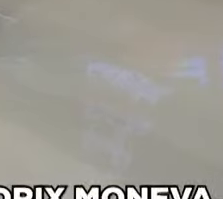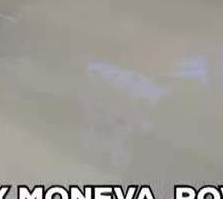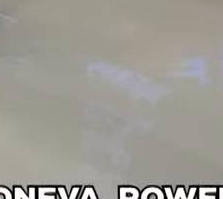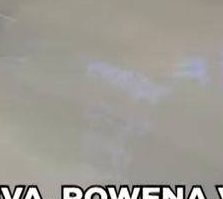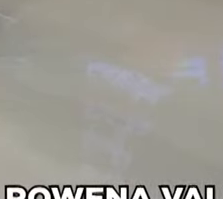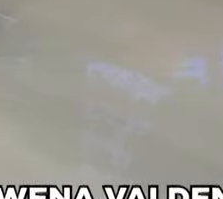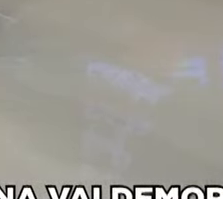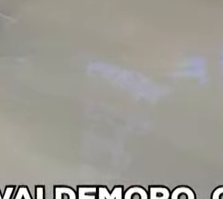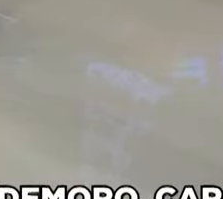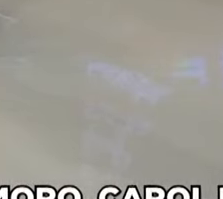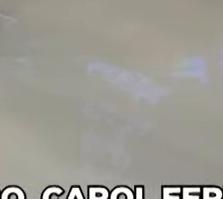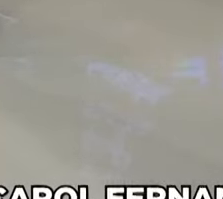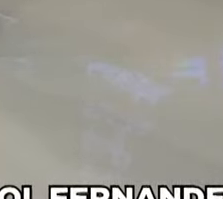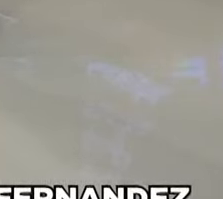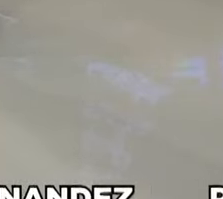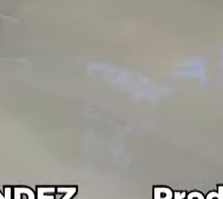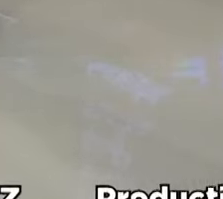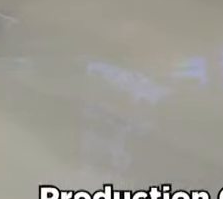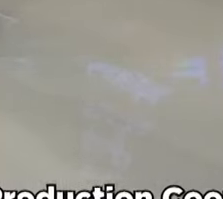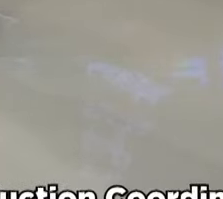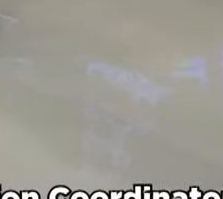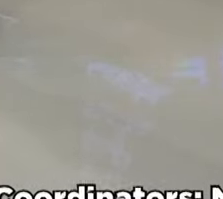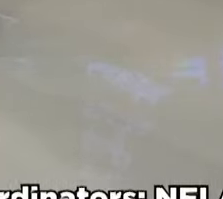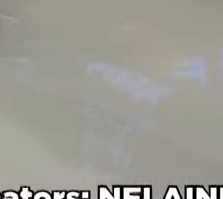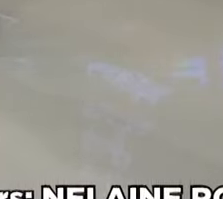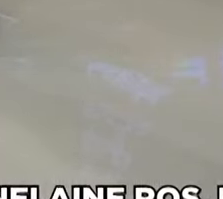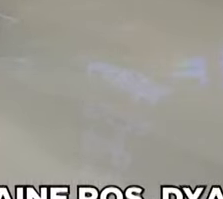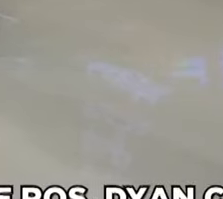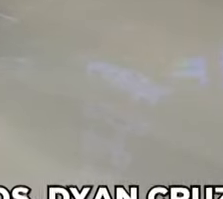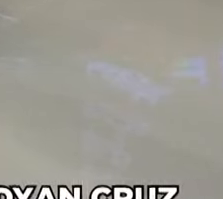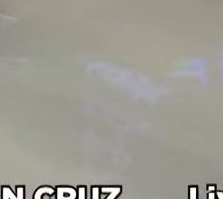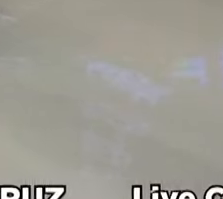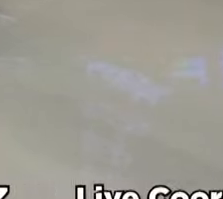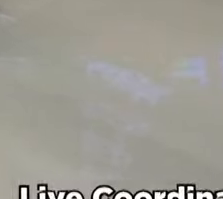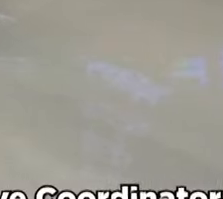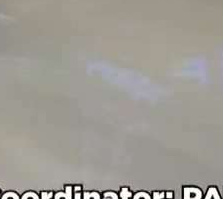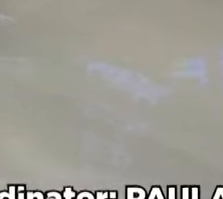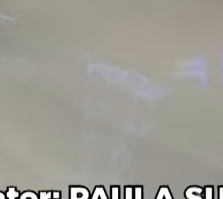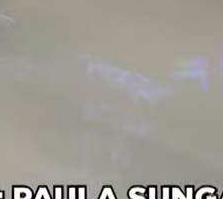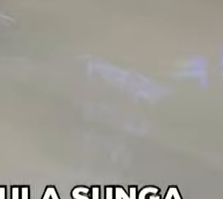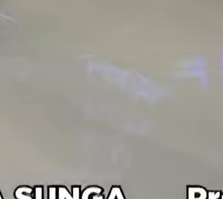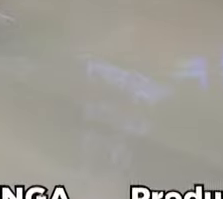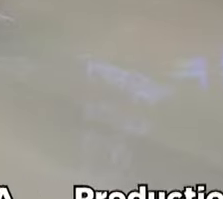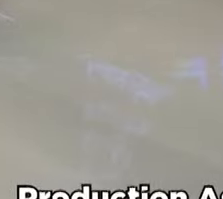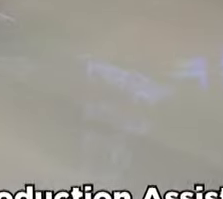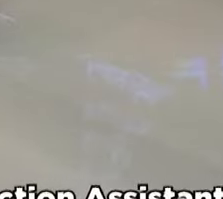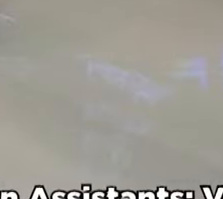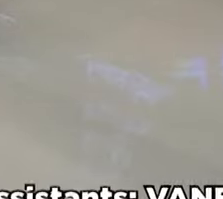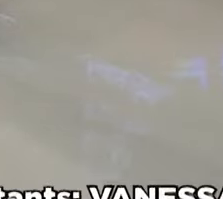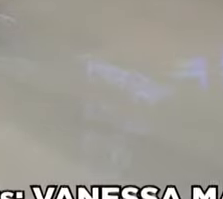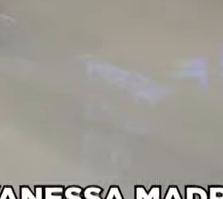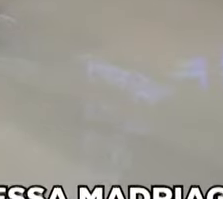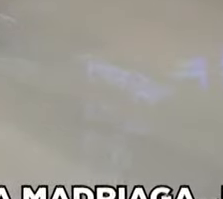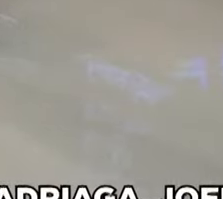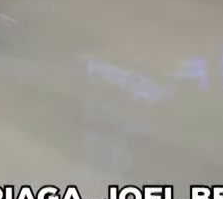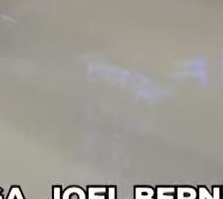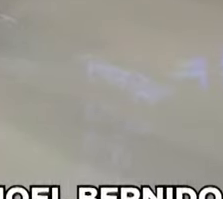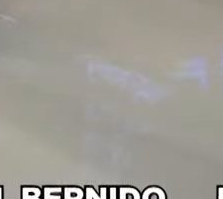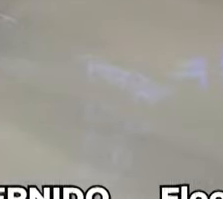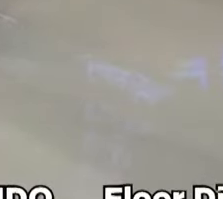nun, Henry. Iba na pati amoy. Ito naman. Alam mo? May tapa tayo ngayon. Ah, sige na. Oo